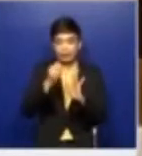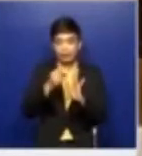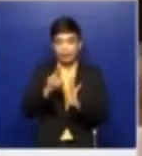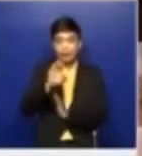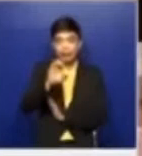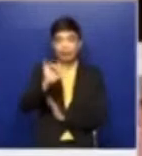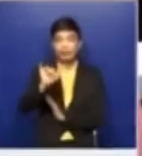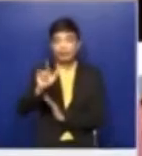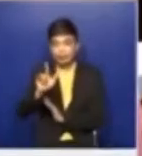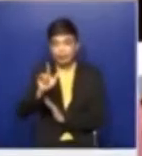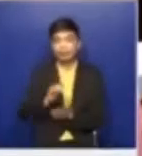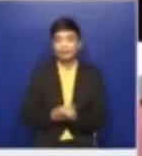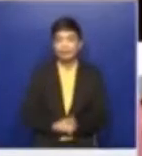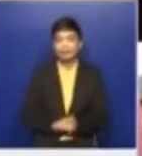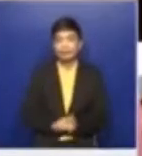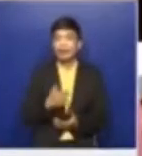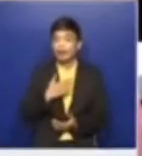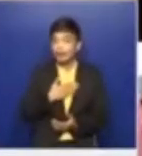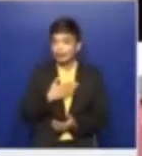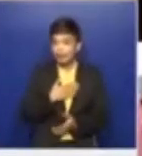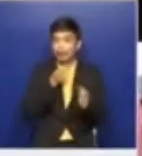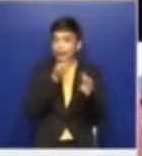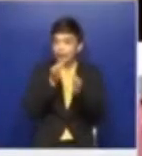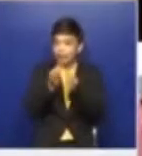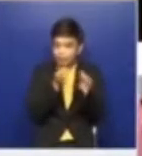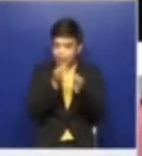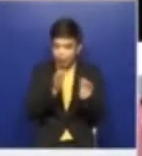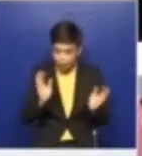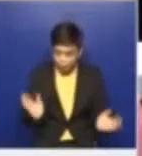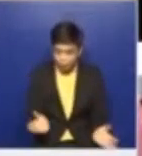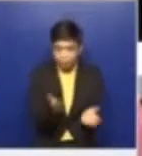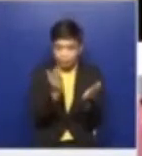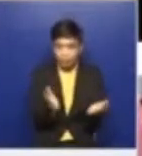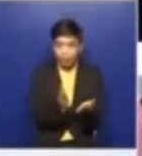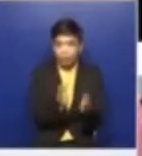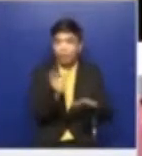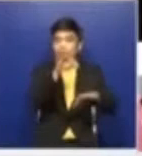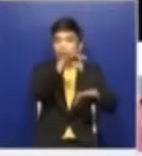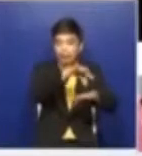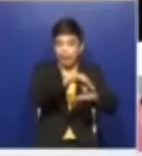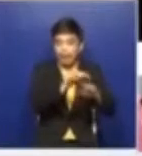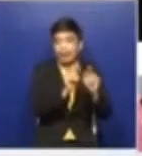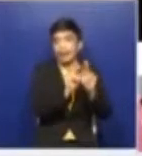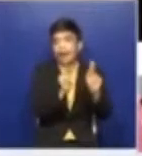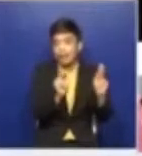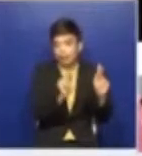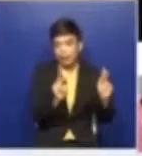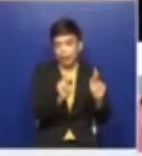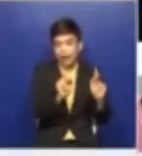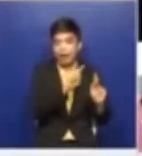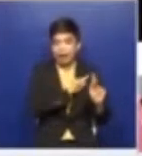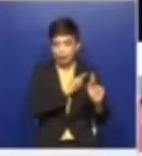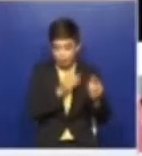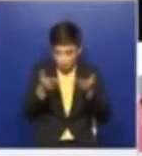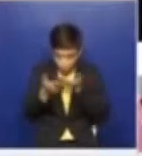ายสนับสนุนการตั้งคณะกรรมาธิการวิสามัญในยติศึกษาปัญหา